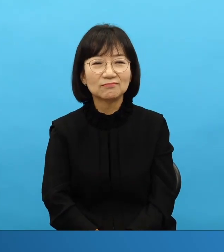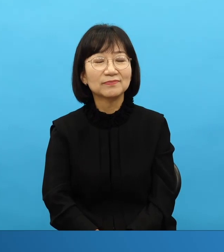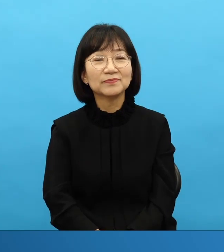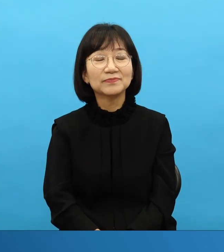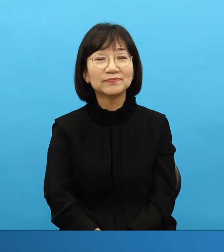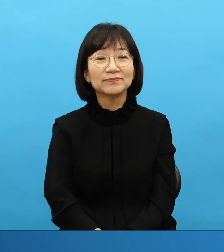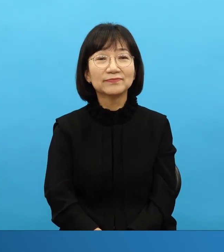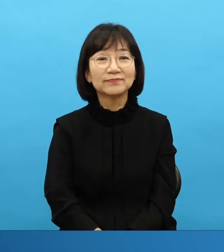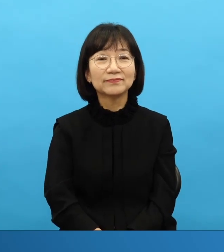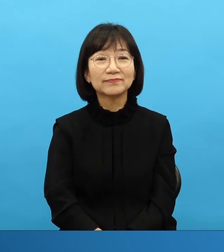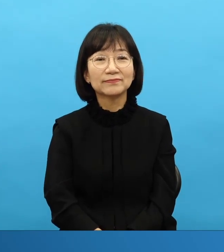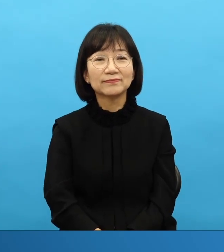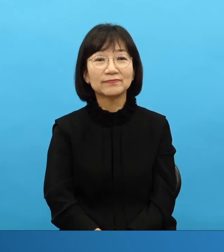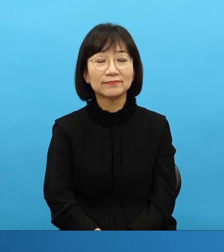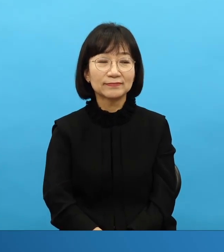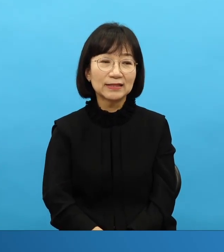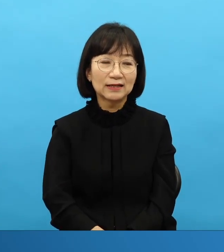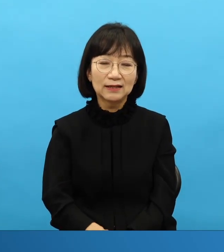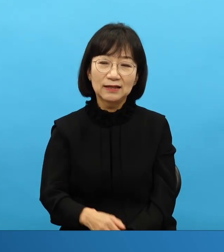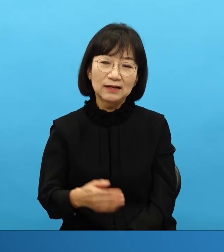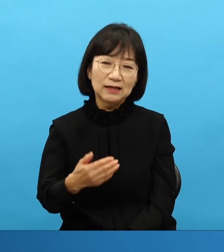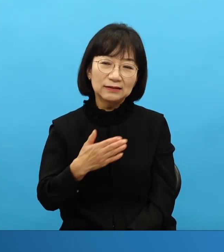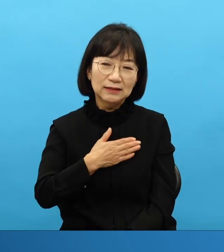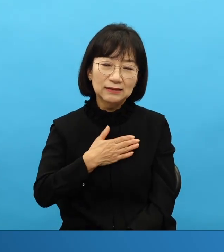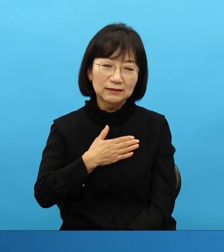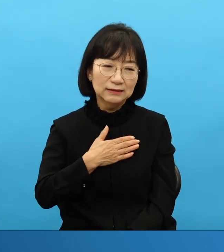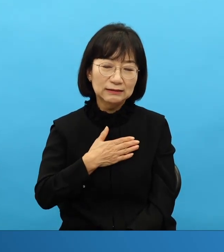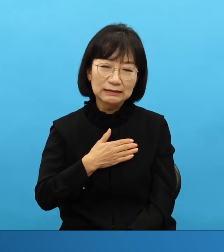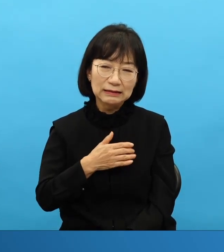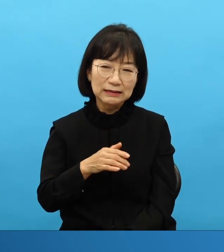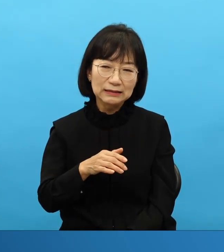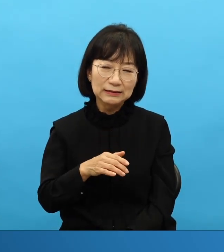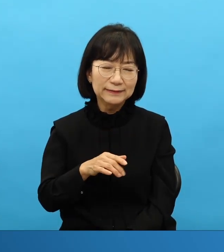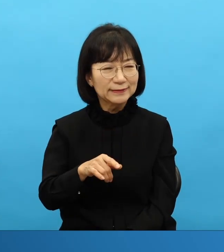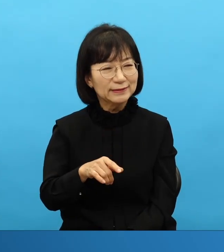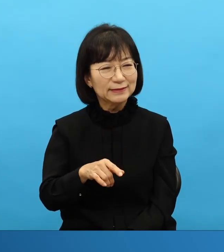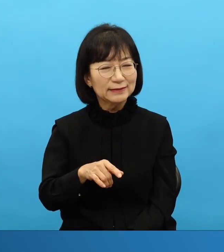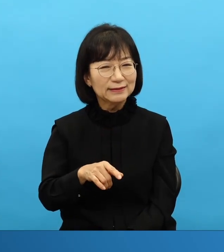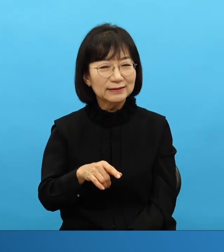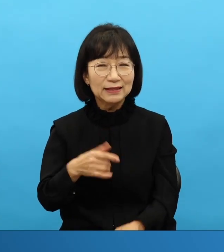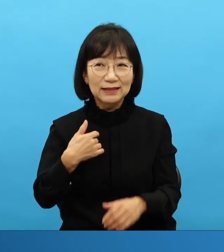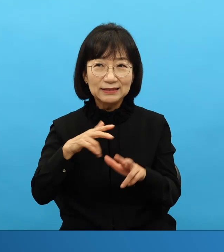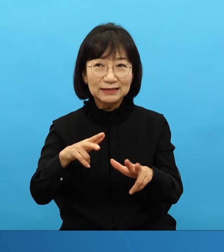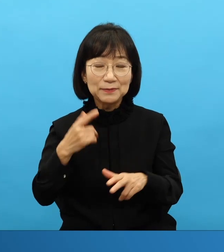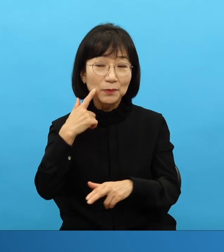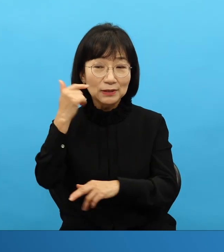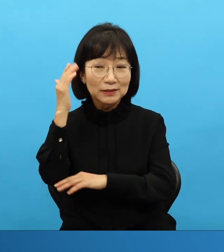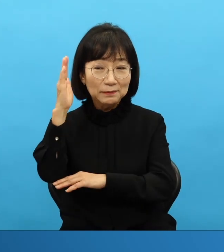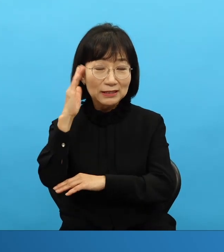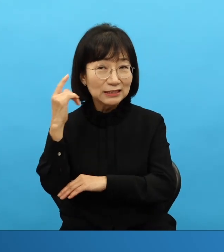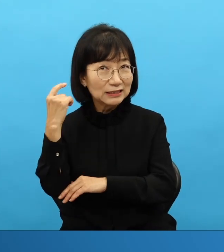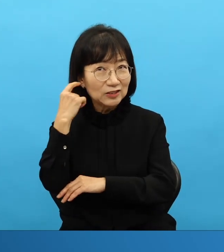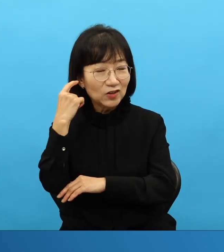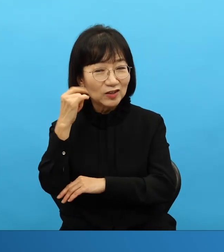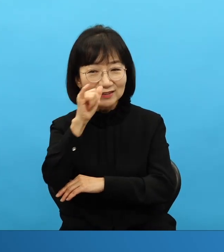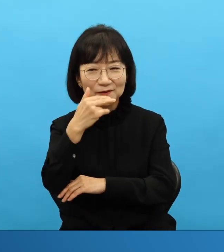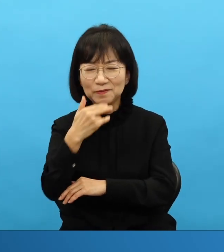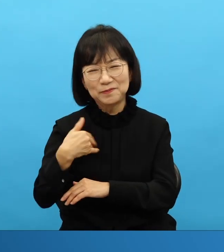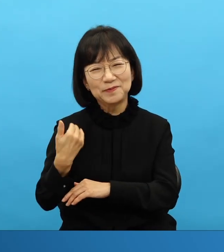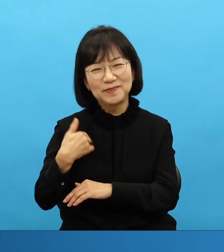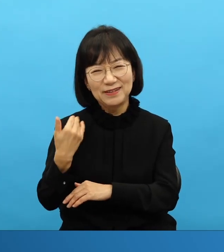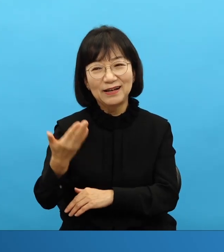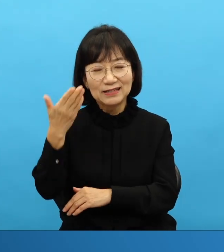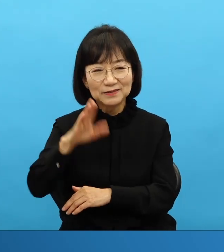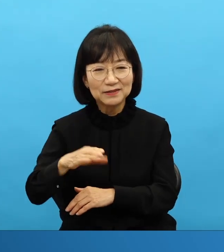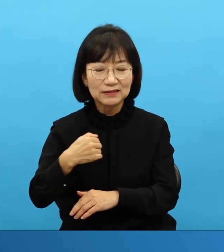别人 저는 问我， 처음부터 저분은 아니라고 생각합니다. 我从一开始就觉得那位不是真 아마 的。 그분이 이 메시지를 들을 수도 있겠지요. 可能这位现在也在听